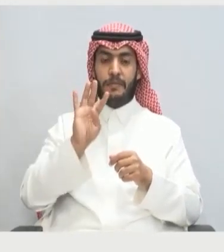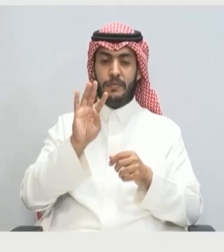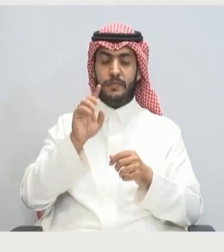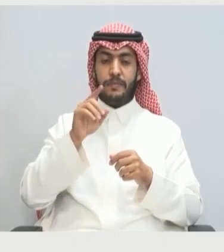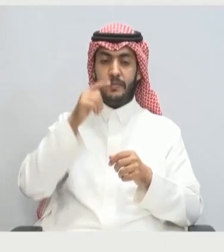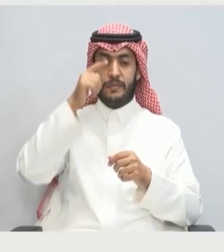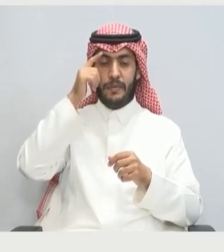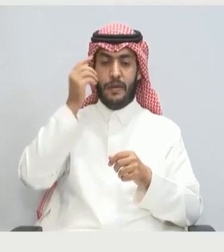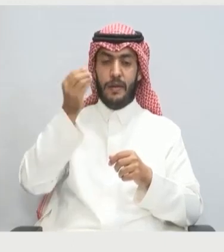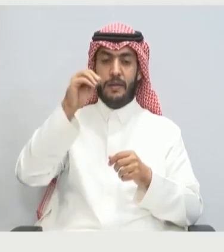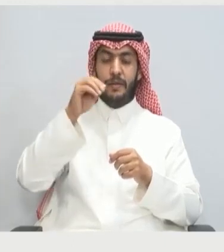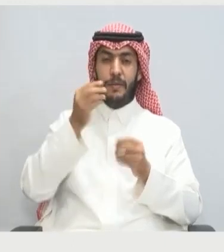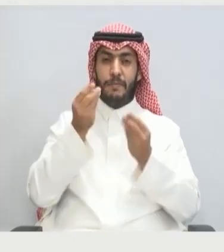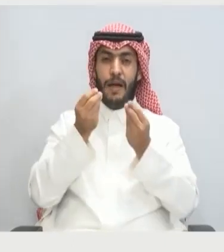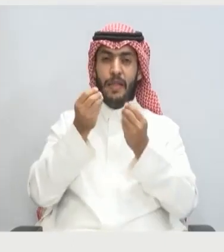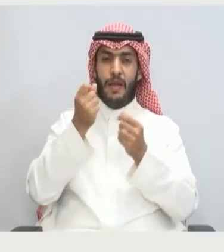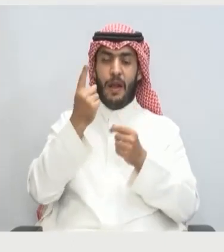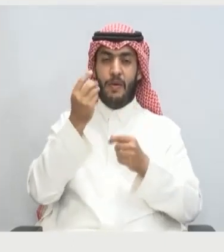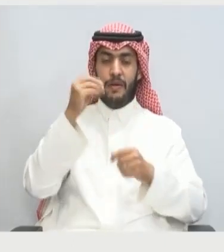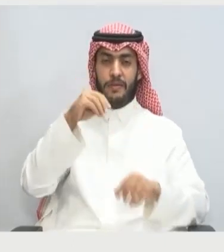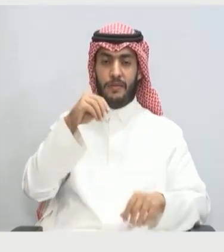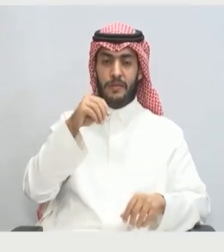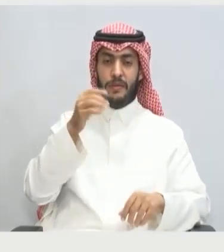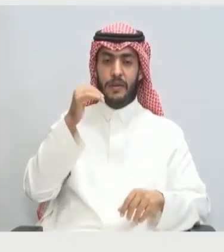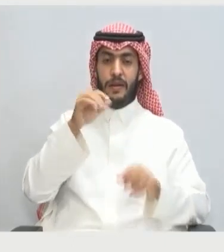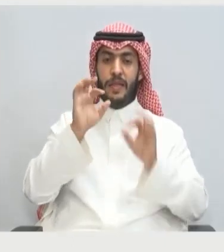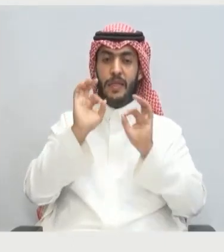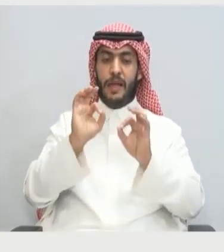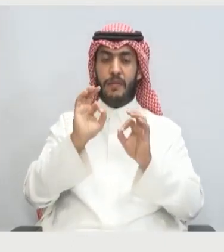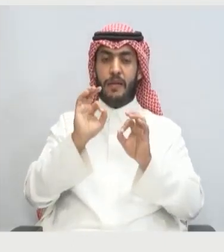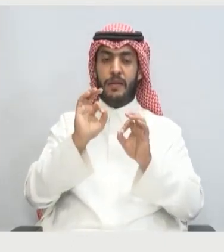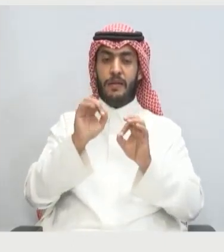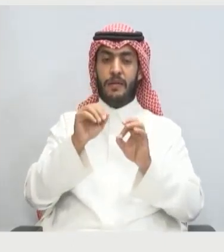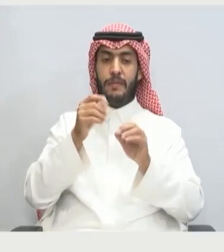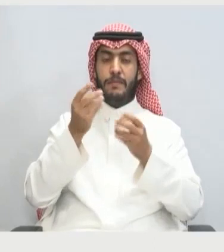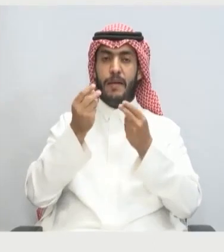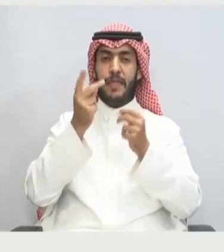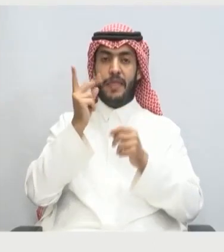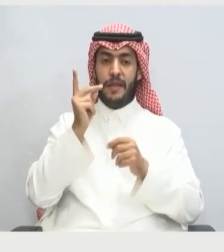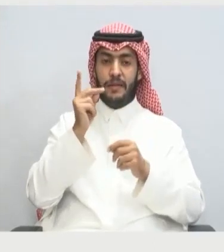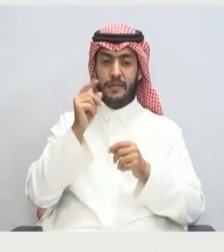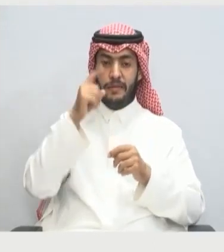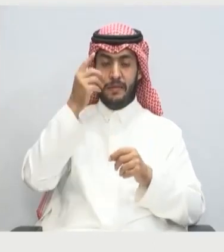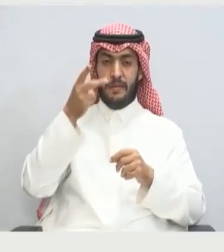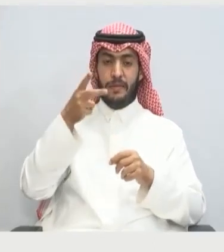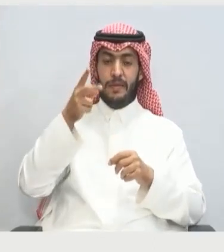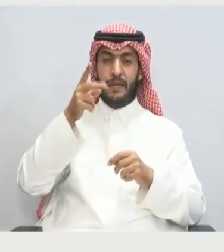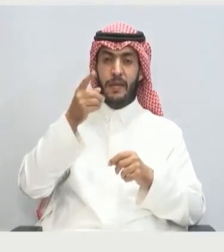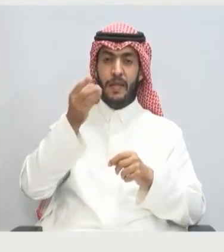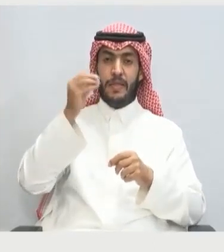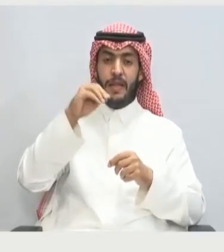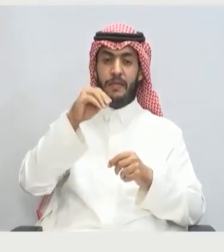متى عندما ضاعفت الماده الاولى وعندما ثبتت الماده الثانيه اذا عندما ضاعفت الماده